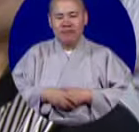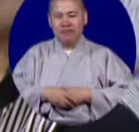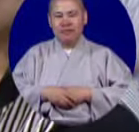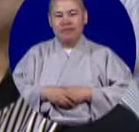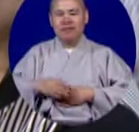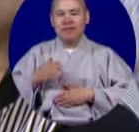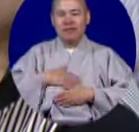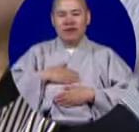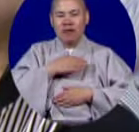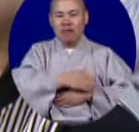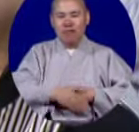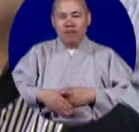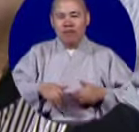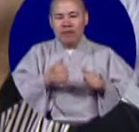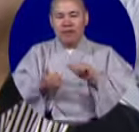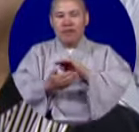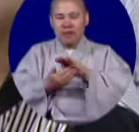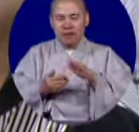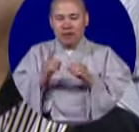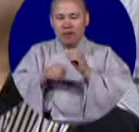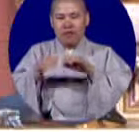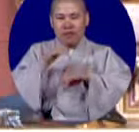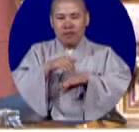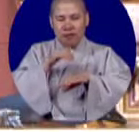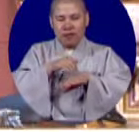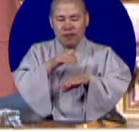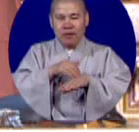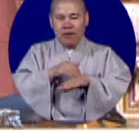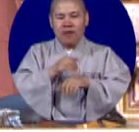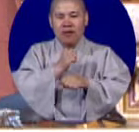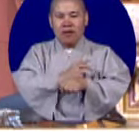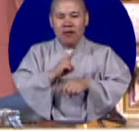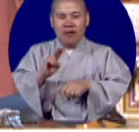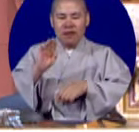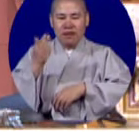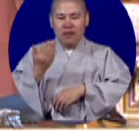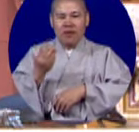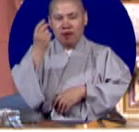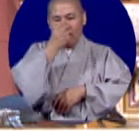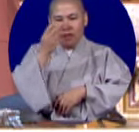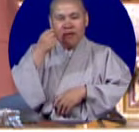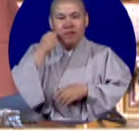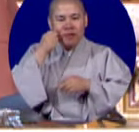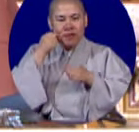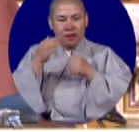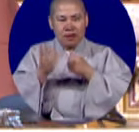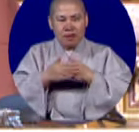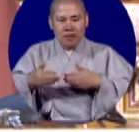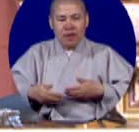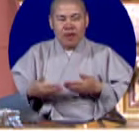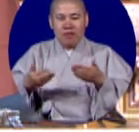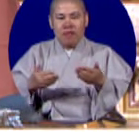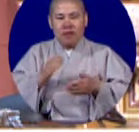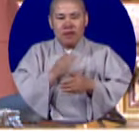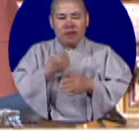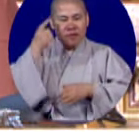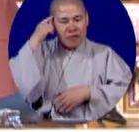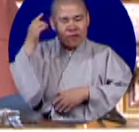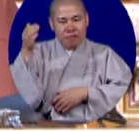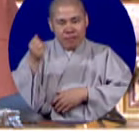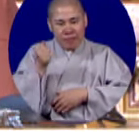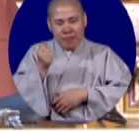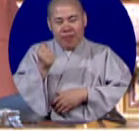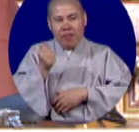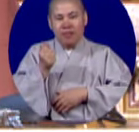이 몸 죽기 전 이렇게 관찰을 못하기 때문에 무슨 쓸데없는 이제 망상을 다